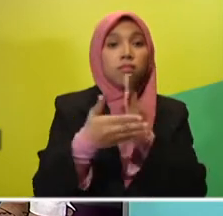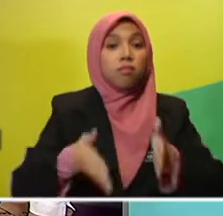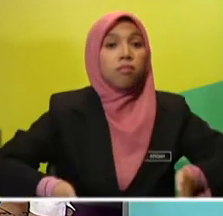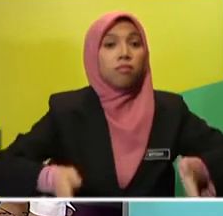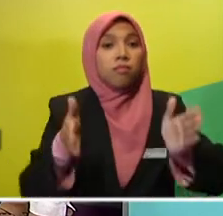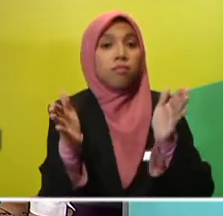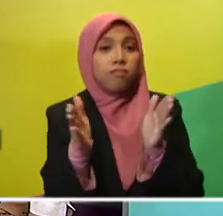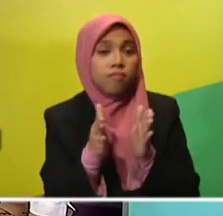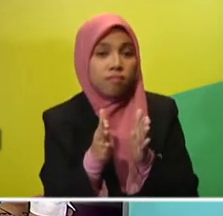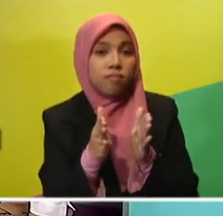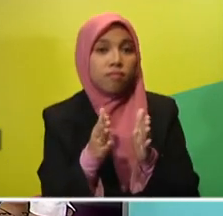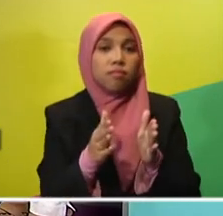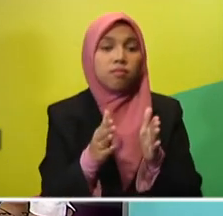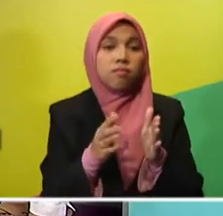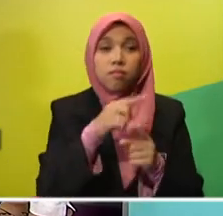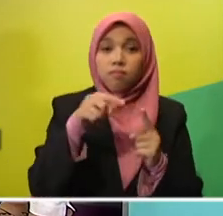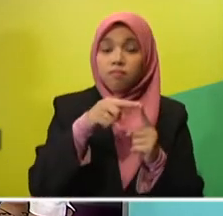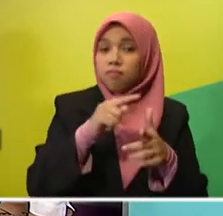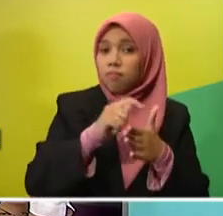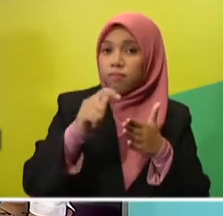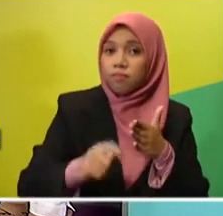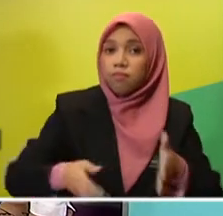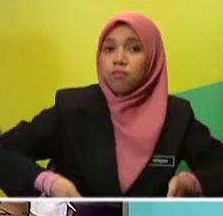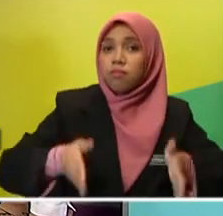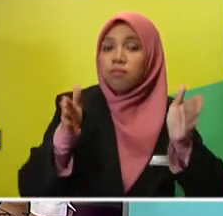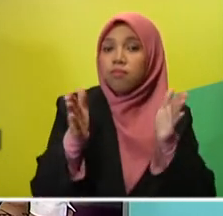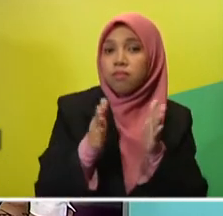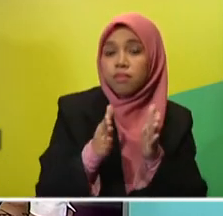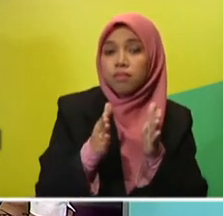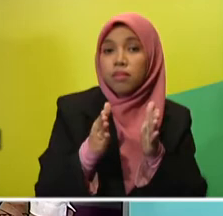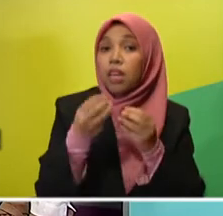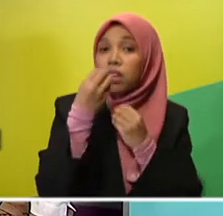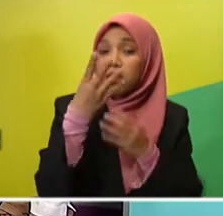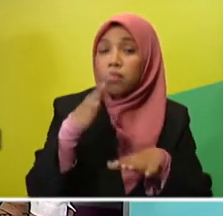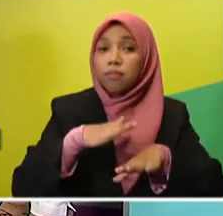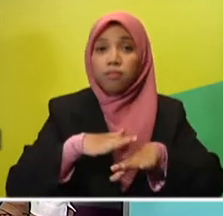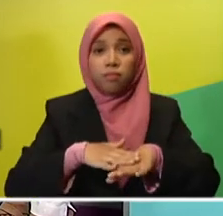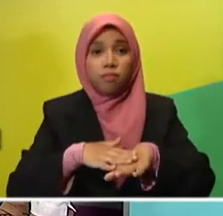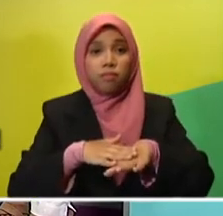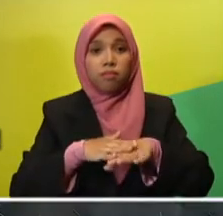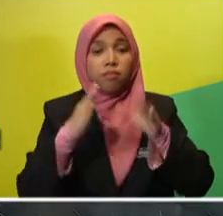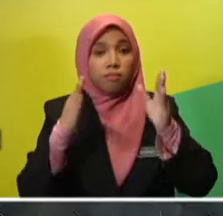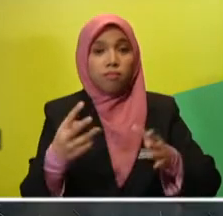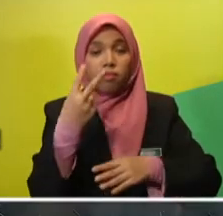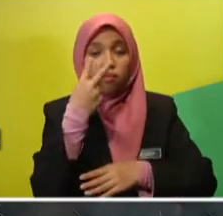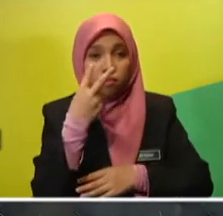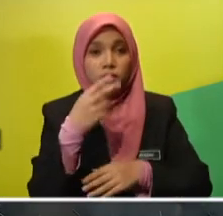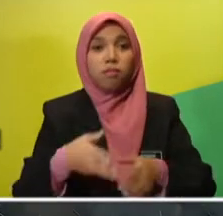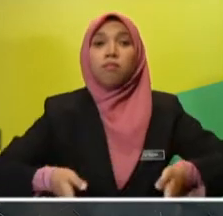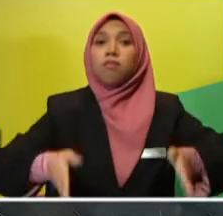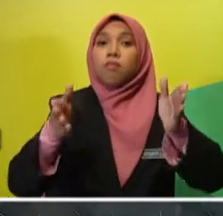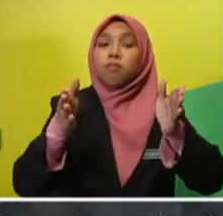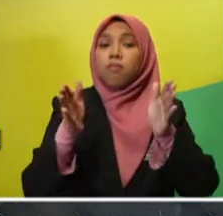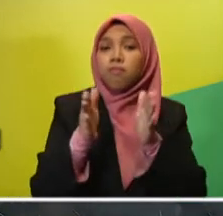bila tamat lorong sempit, saya akan memberi isyarat kepada klien bahawa lorong sempit